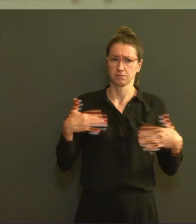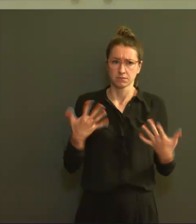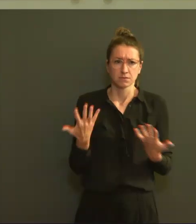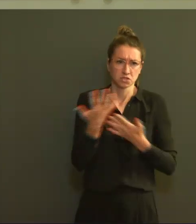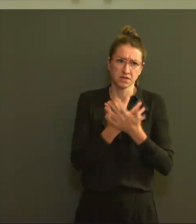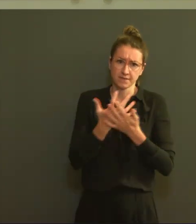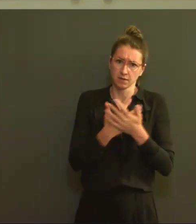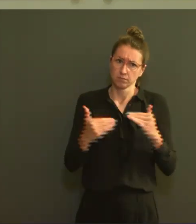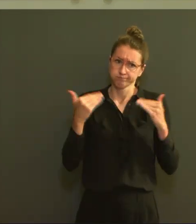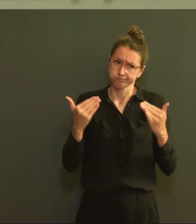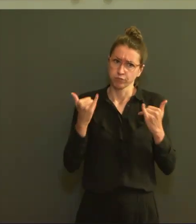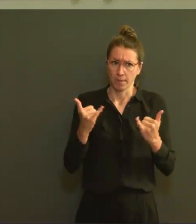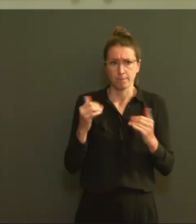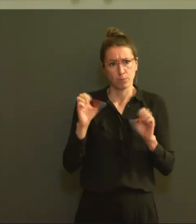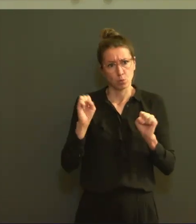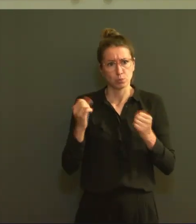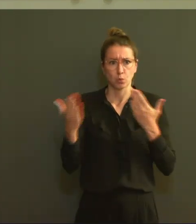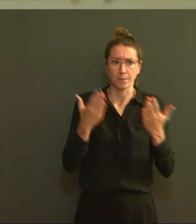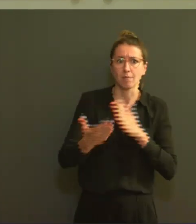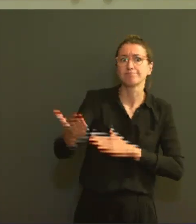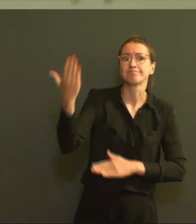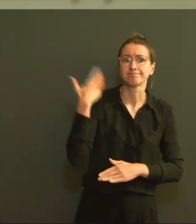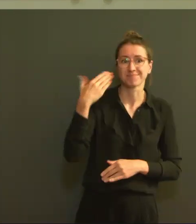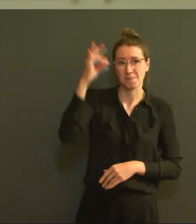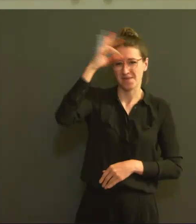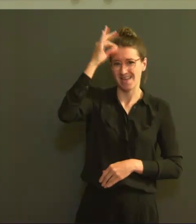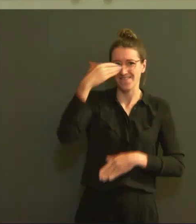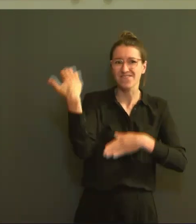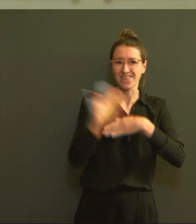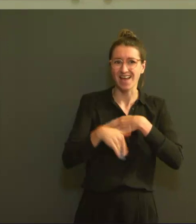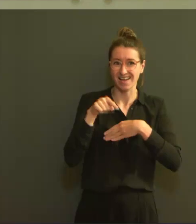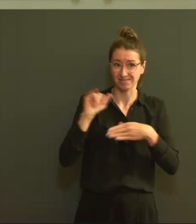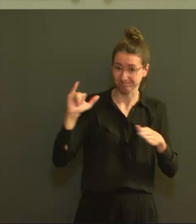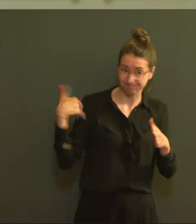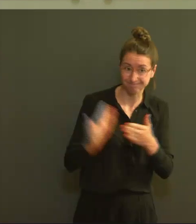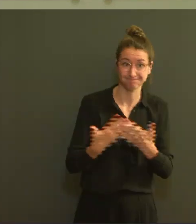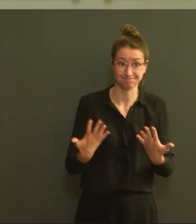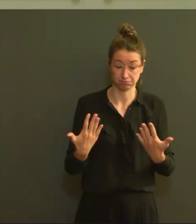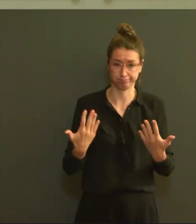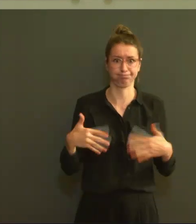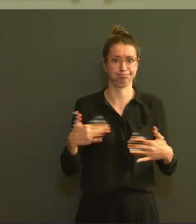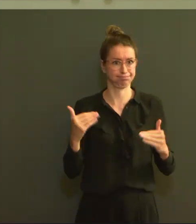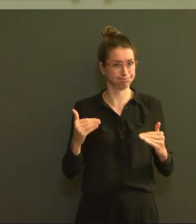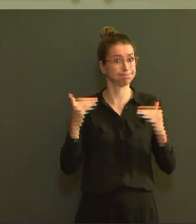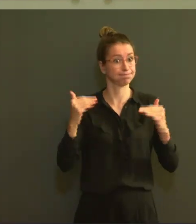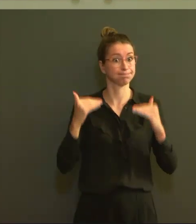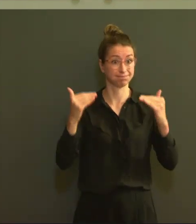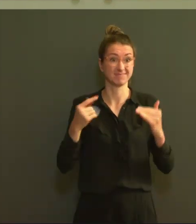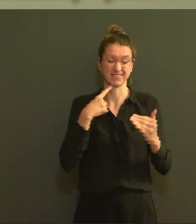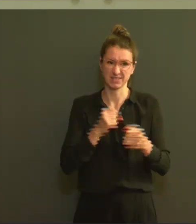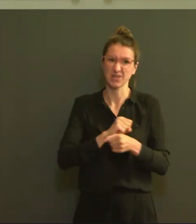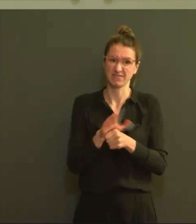mai. Cela doit nous rappeler que le virus reste dangereux, même s'il est clair que nous ne sommes pas